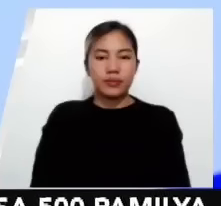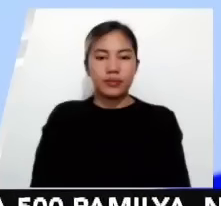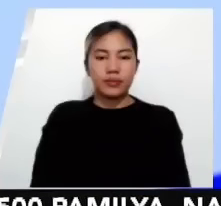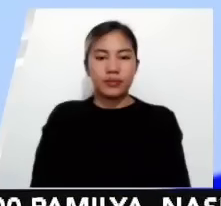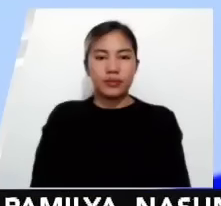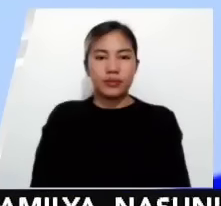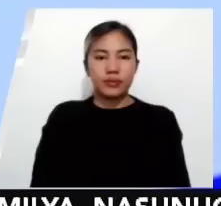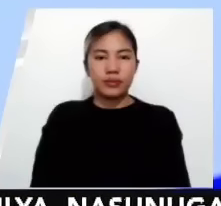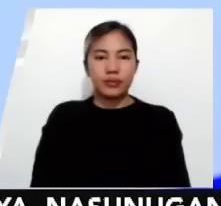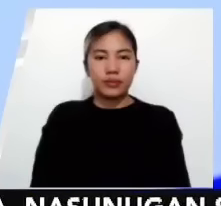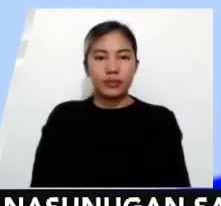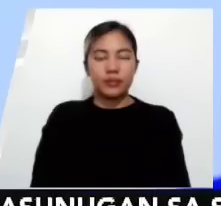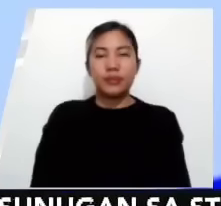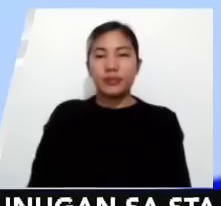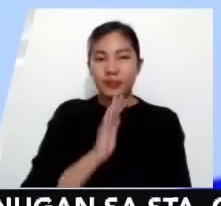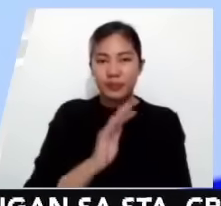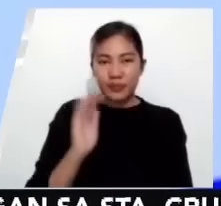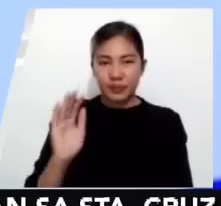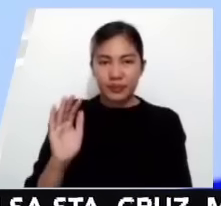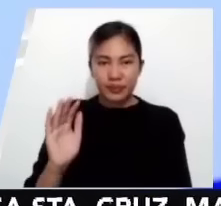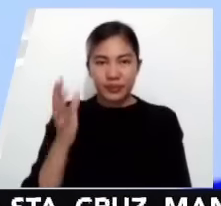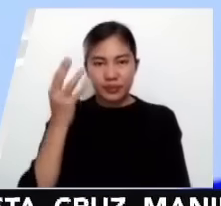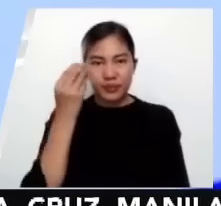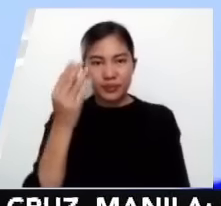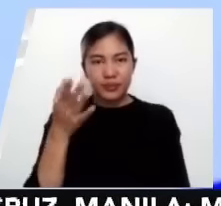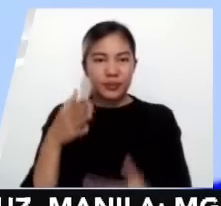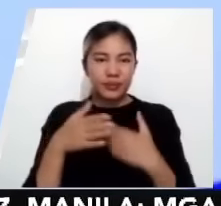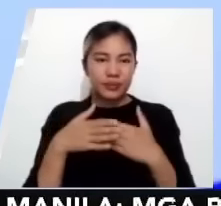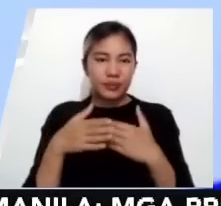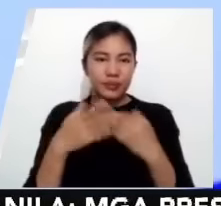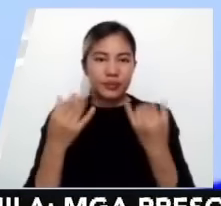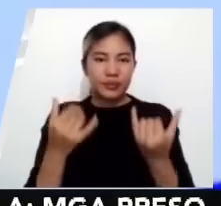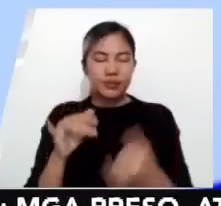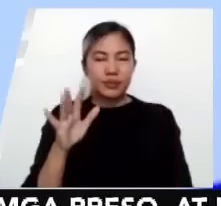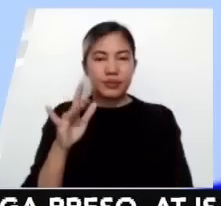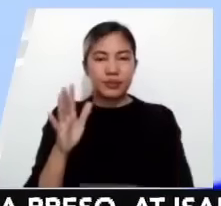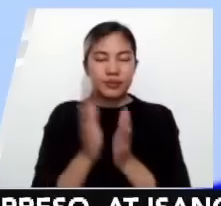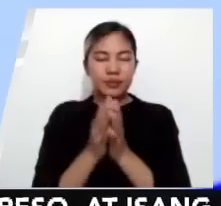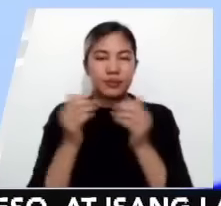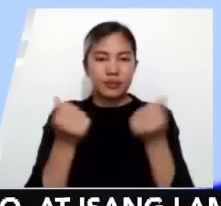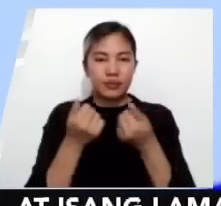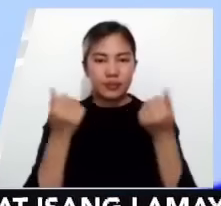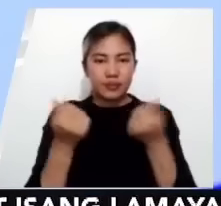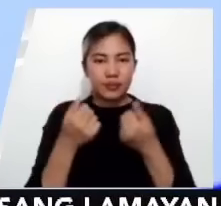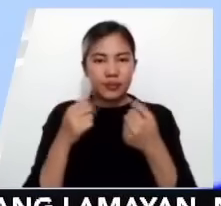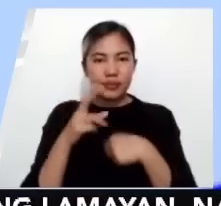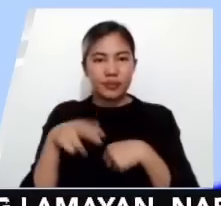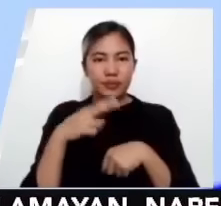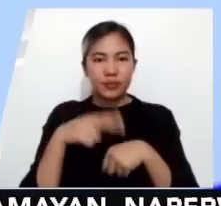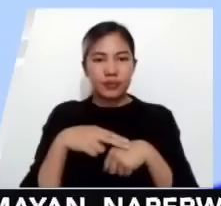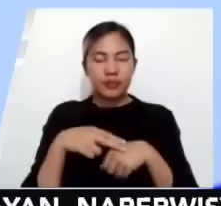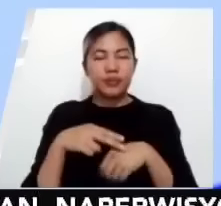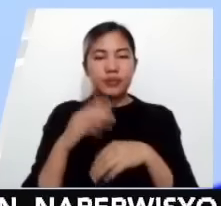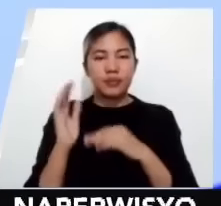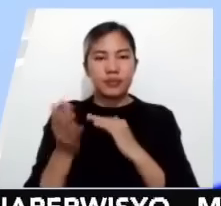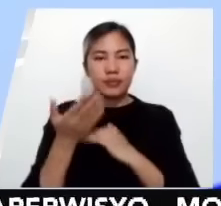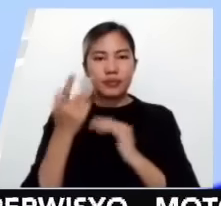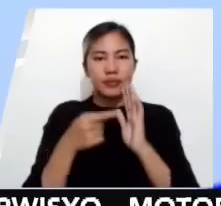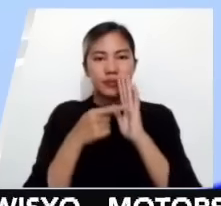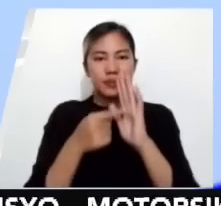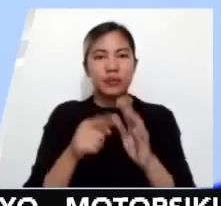Mga mare at pare, malapit na ang 25th anniversary ng Pambansang Morning Show, Unang Hirit.